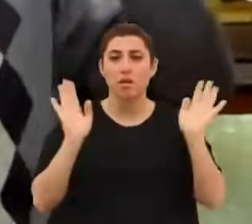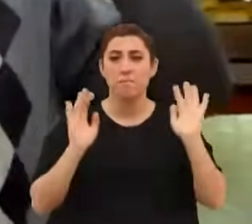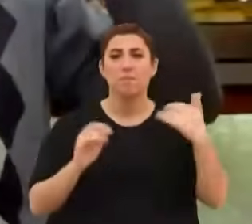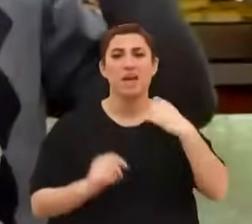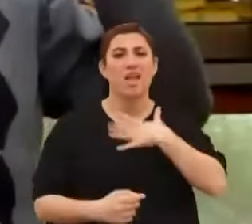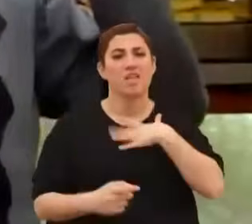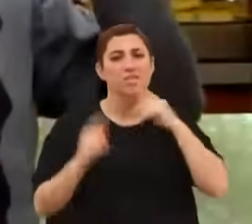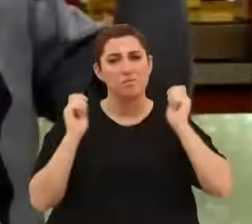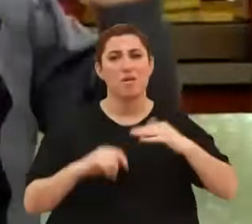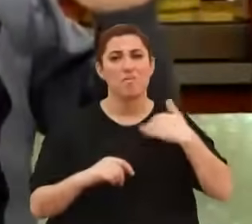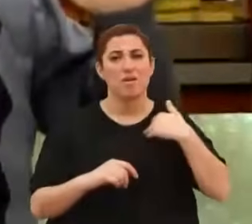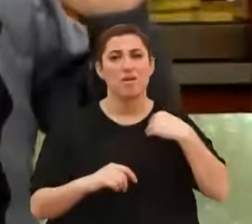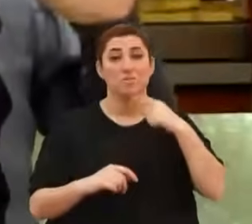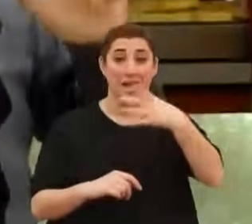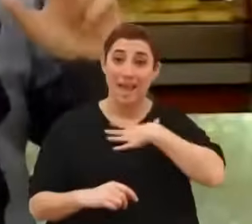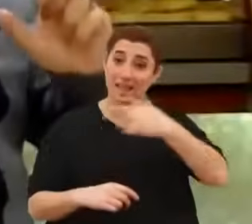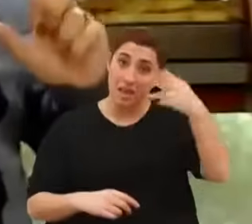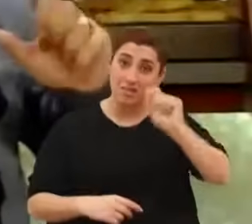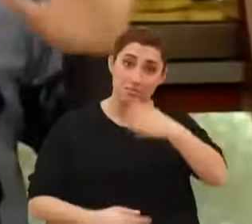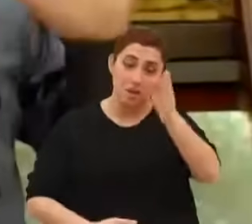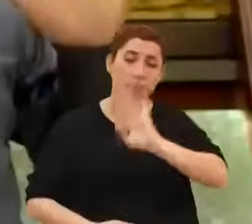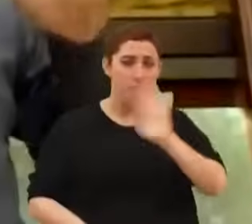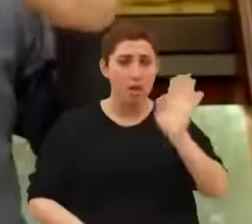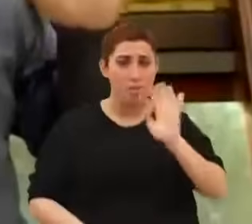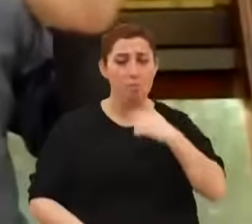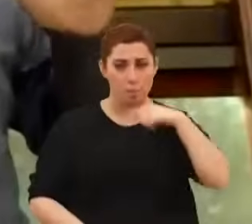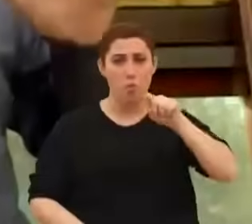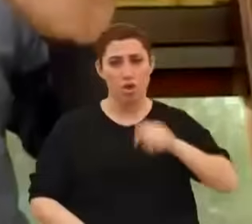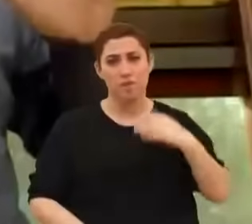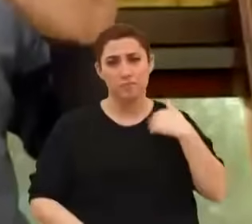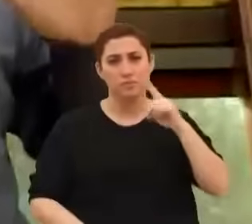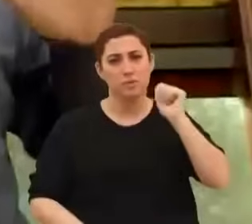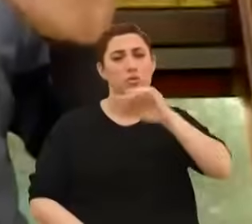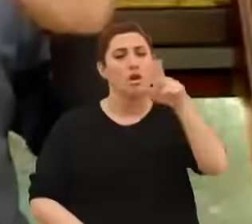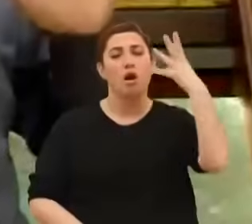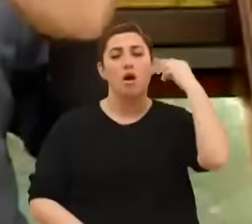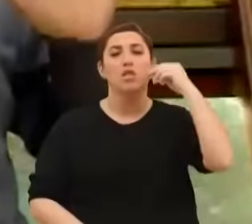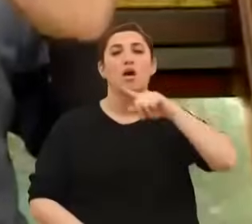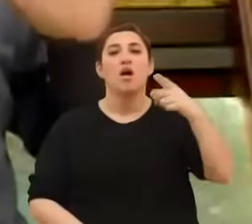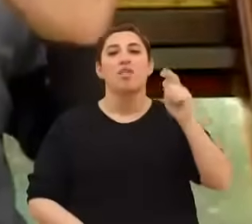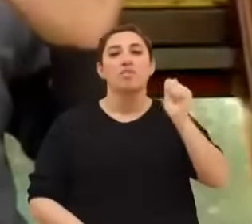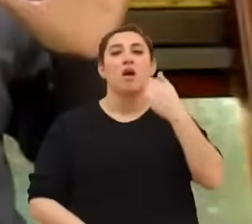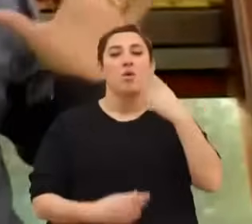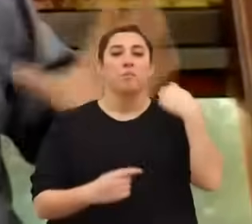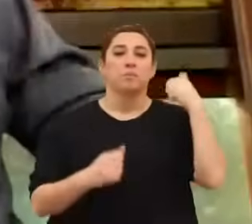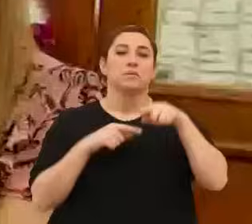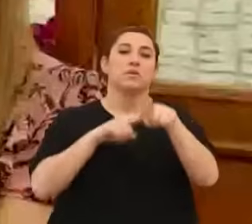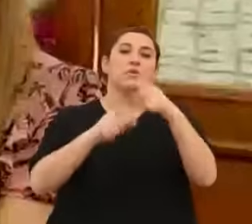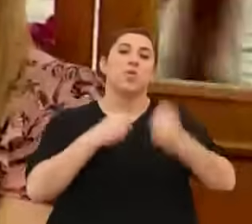Tamam. Ben kendi yaparım. Elbet bir gün. Sen kendi resmini yap. Tamam. Bunu yapacağım. Elbet bir gün anlaşılır. Uzman koşarsınız